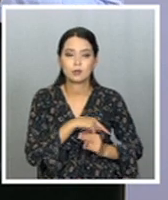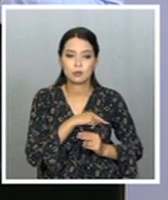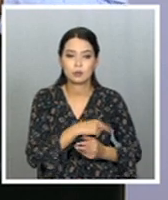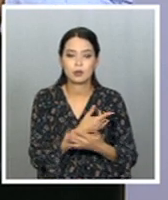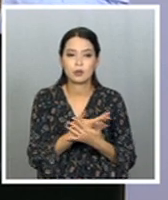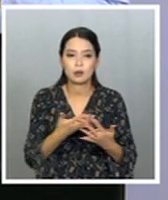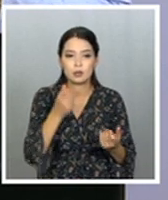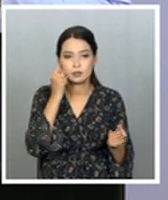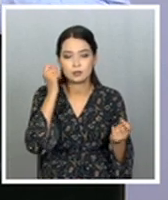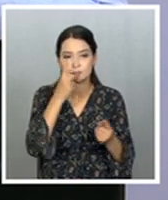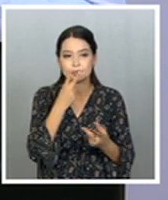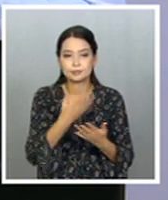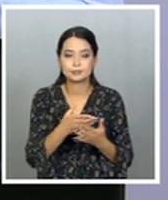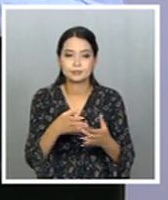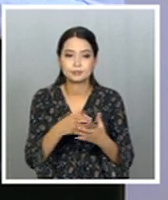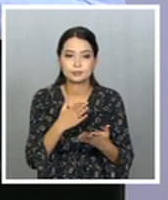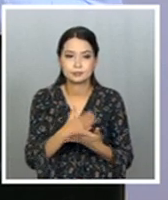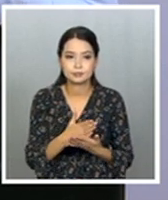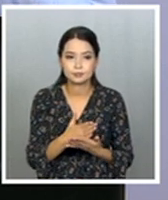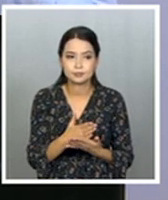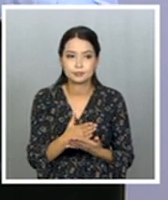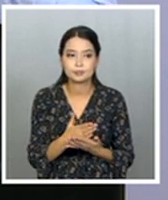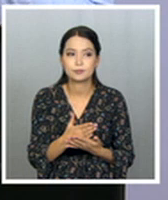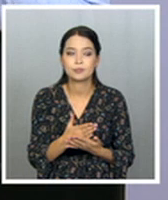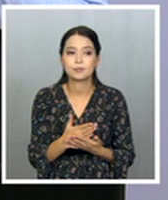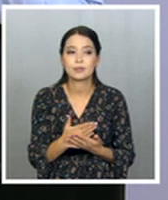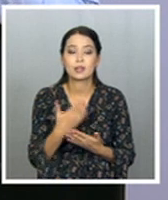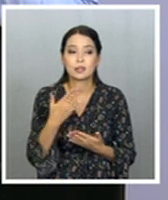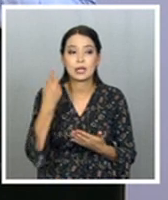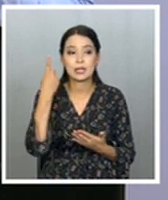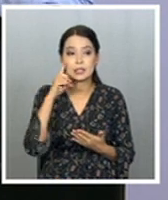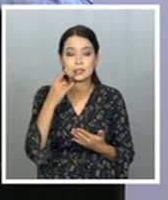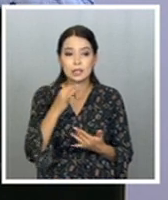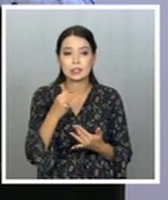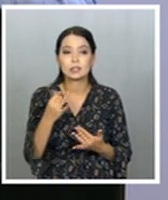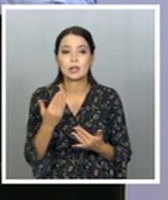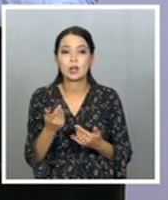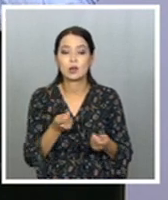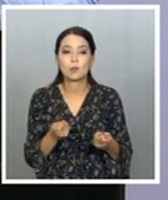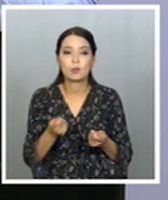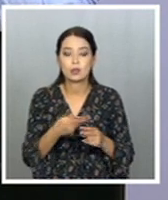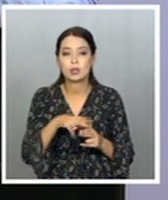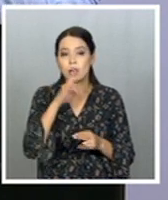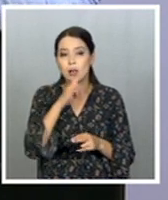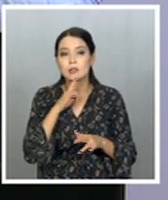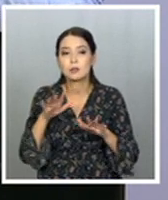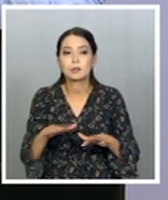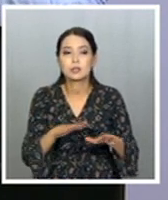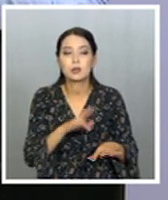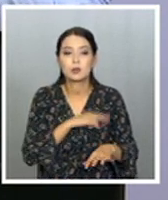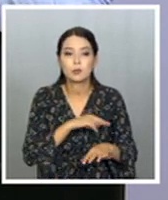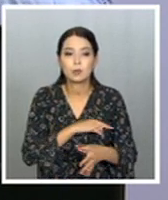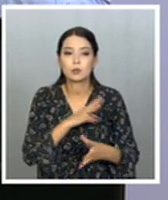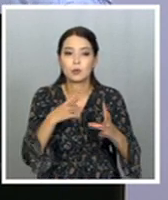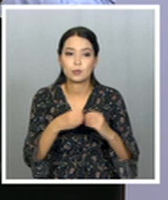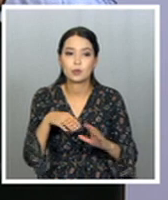туралы декларациясы. Идеологиясы менен ұстанымына келсек, олар, яғни қазақтар мекендеген жерлерді біріктіру